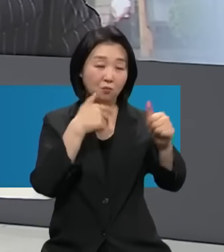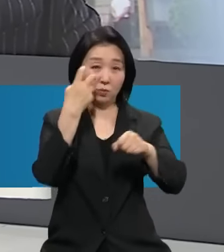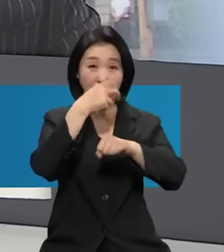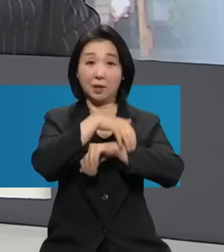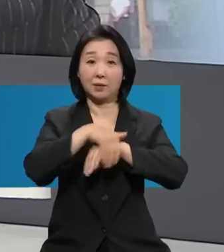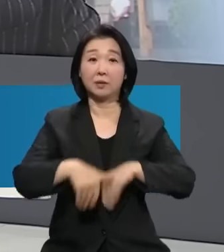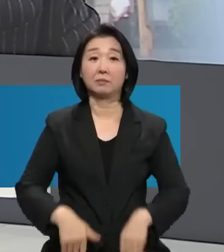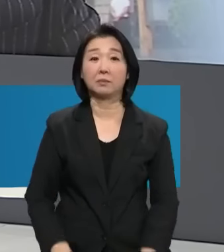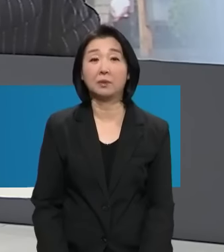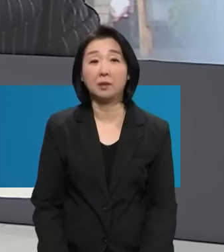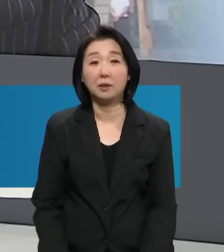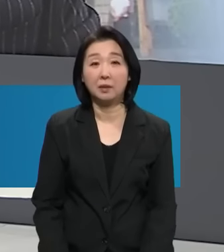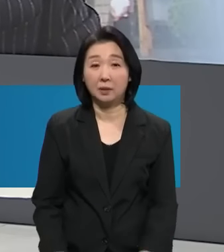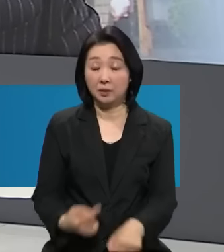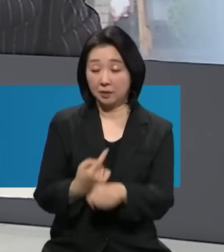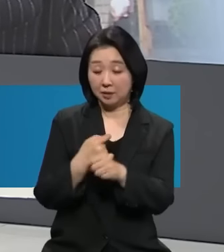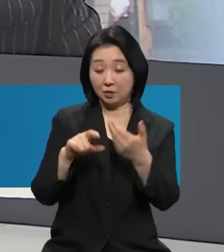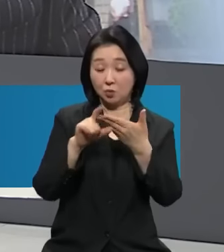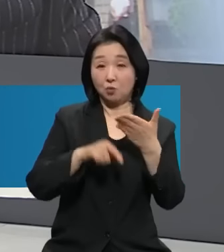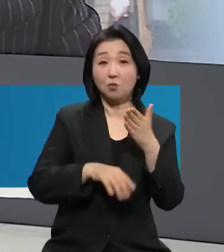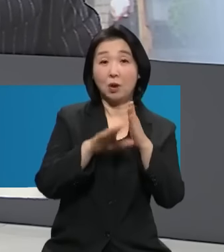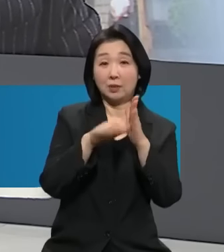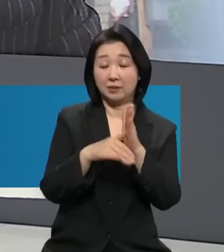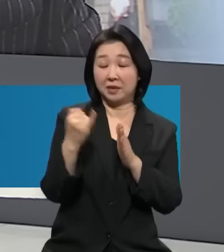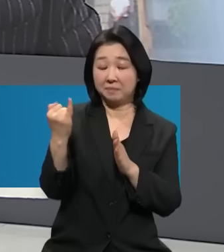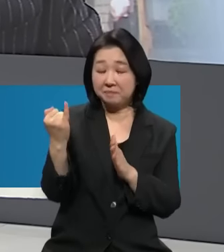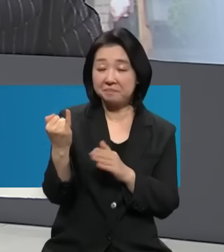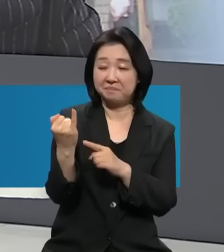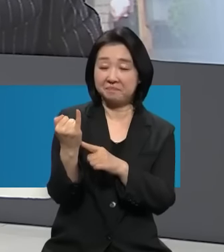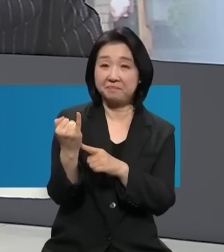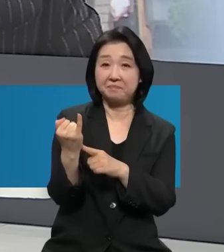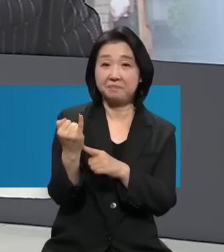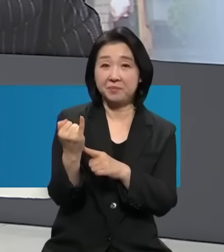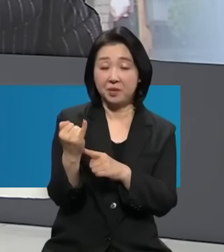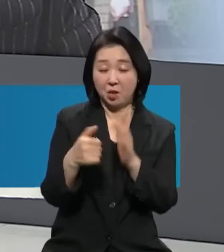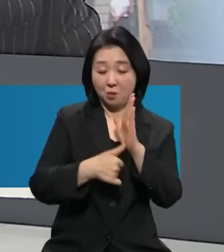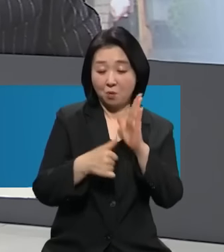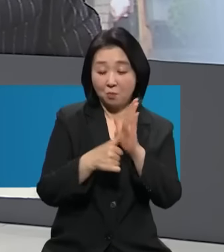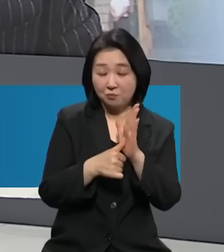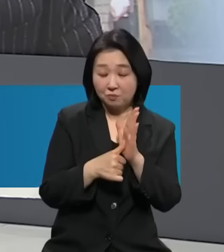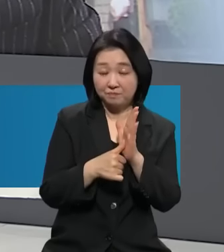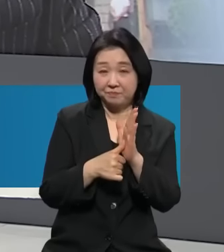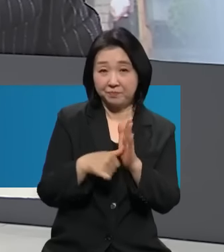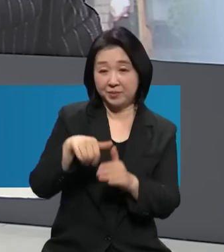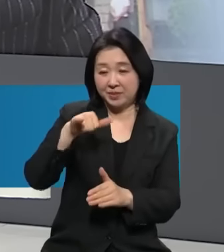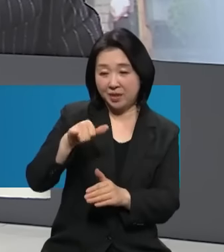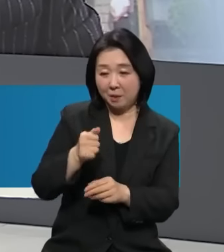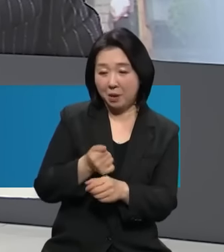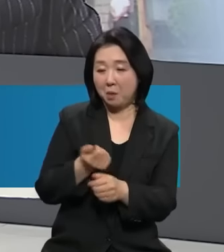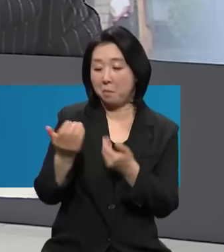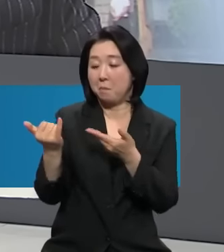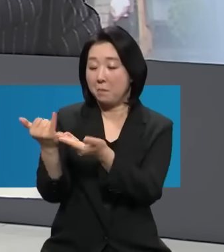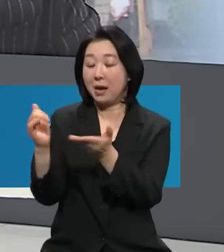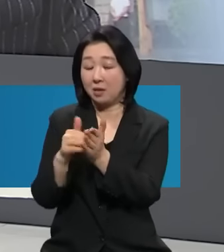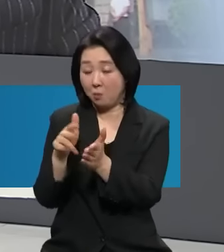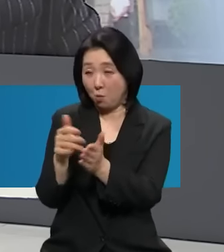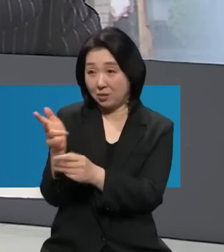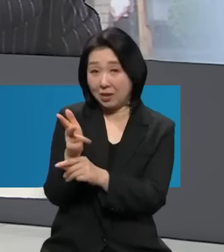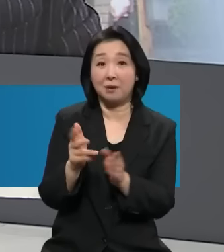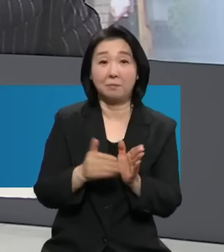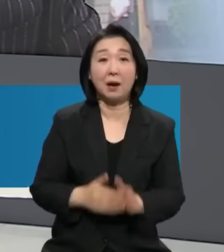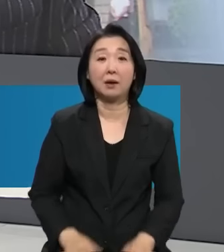지난해 9월 최목사는 김여사에게 수백만 원짜리 명품 가방을 건네고 이걸 몰래 촬영했는데